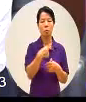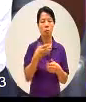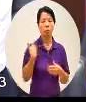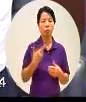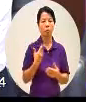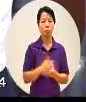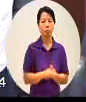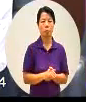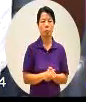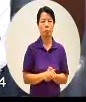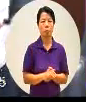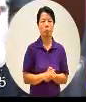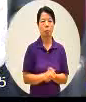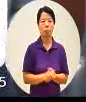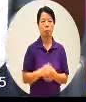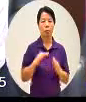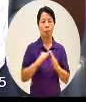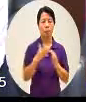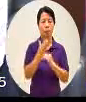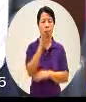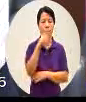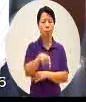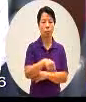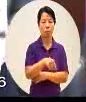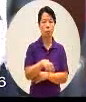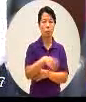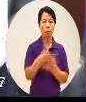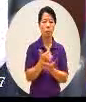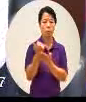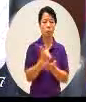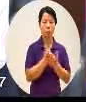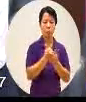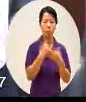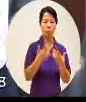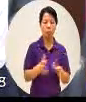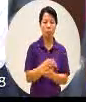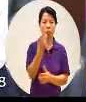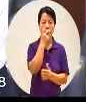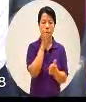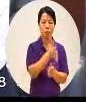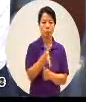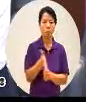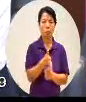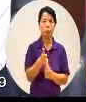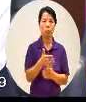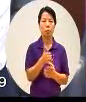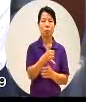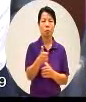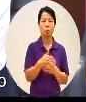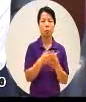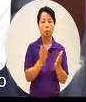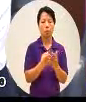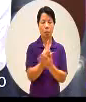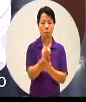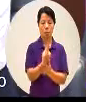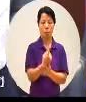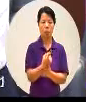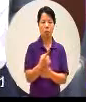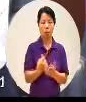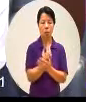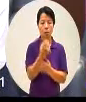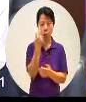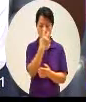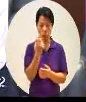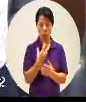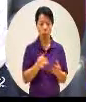决？市府这么大费周章聘了这么多顾问，让他们只顾不问吗？你不会去问